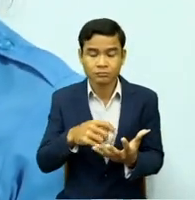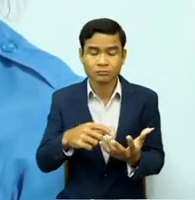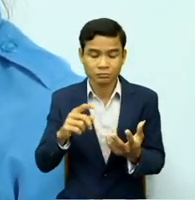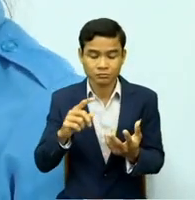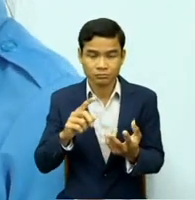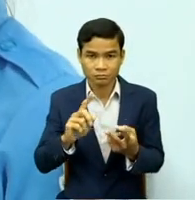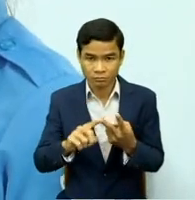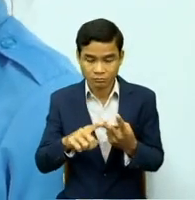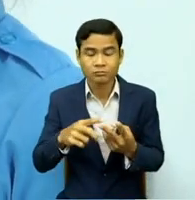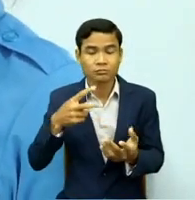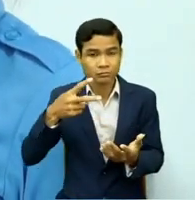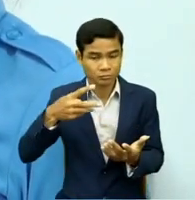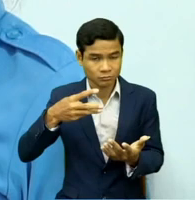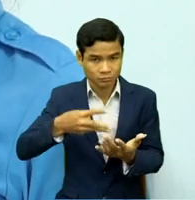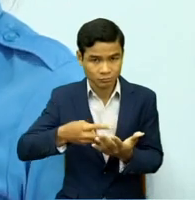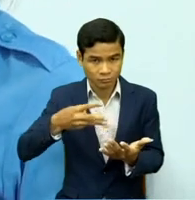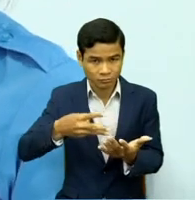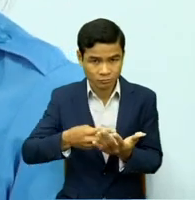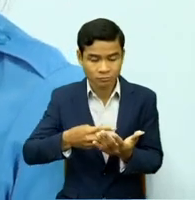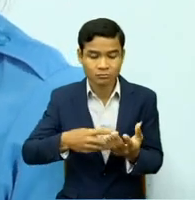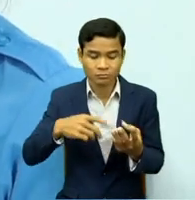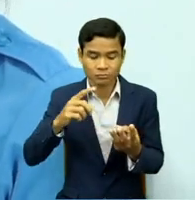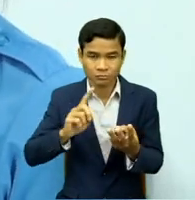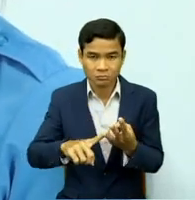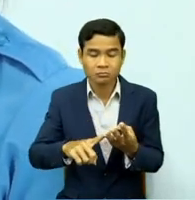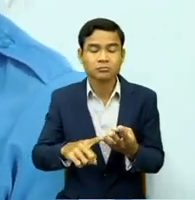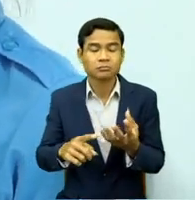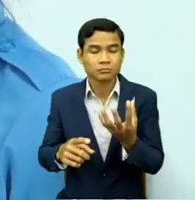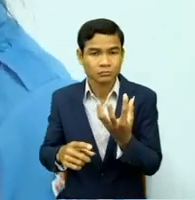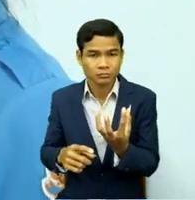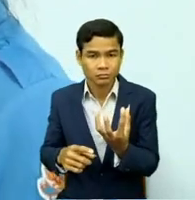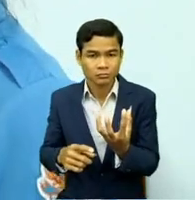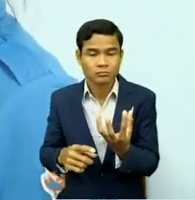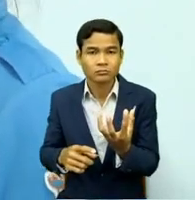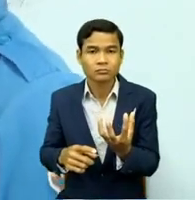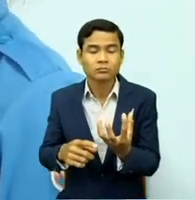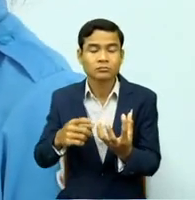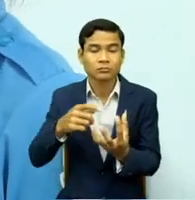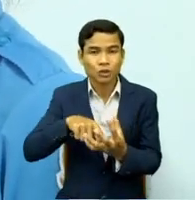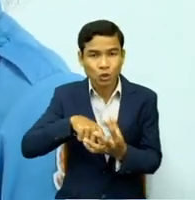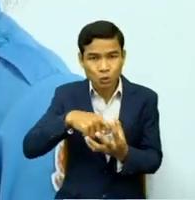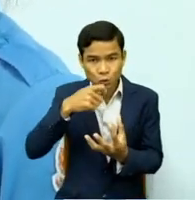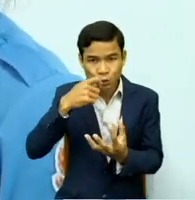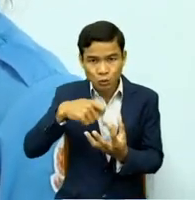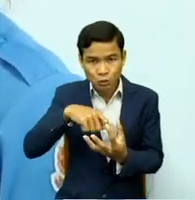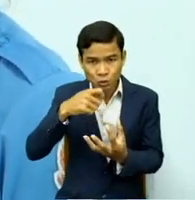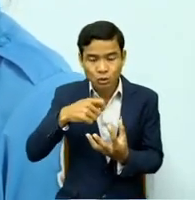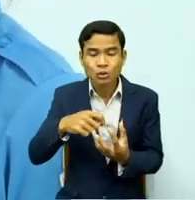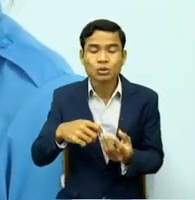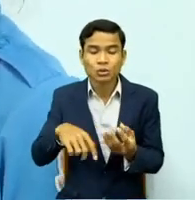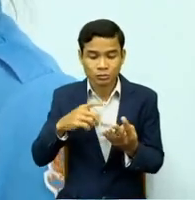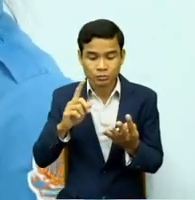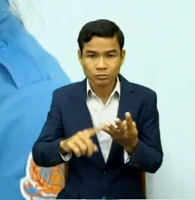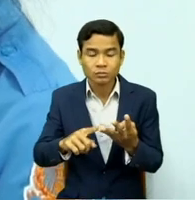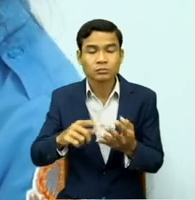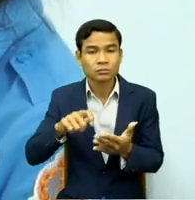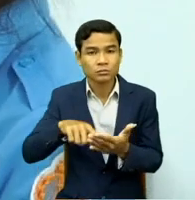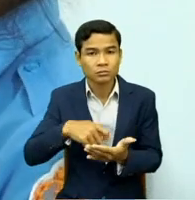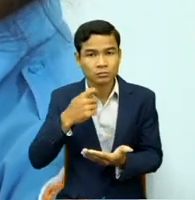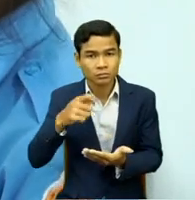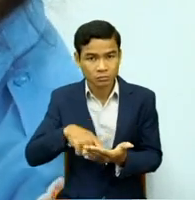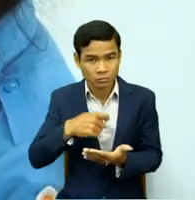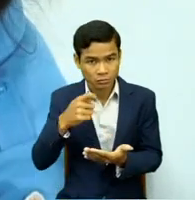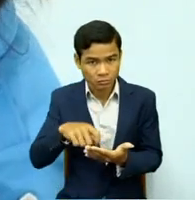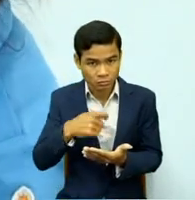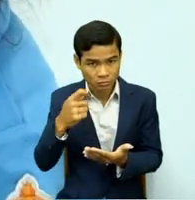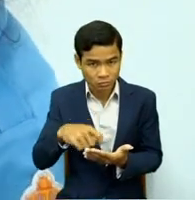សម ហើយ រូប នេះ ជា ចាន សម្ល ណា ដាក់ សម្ល រូប នេះ រូប ចុង ក្រោយ នេះ គឺ ស្លាប ព្រា អញ្ចឹង កូន មើល រូប